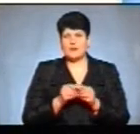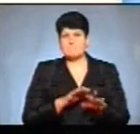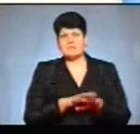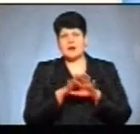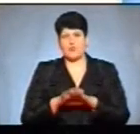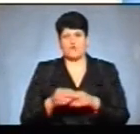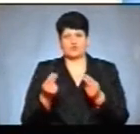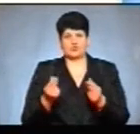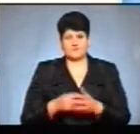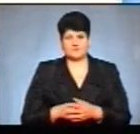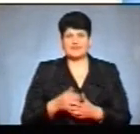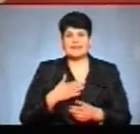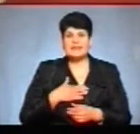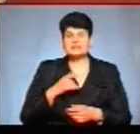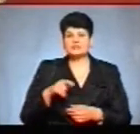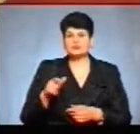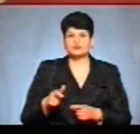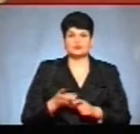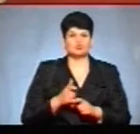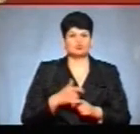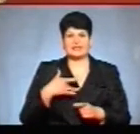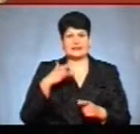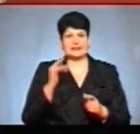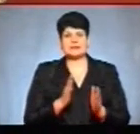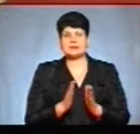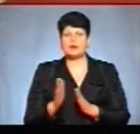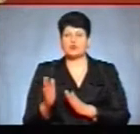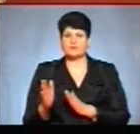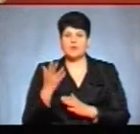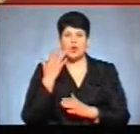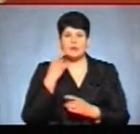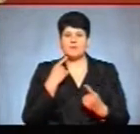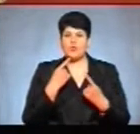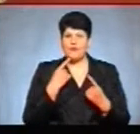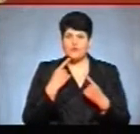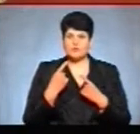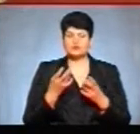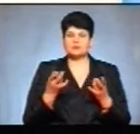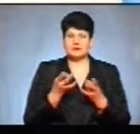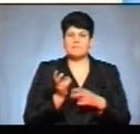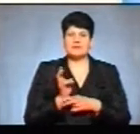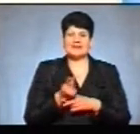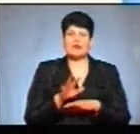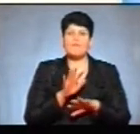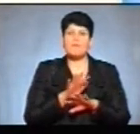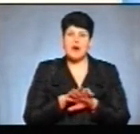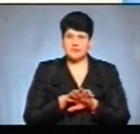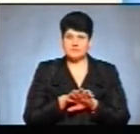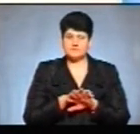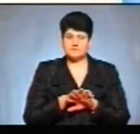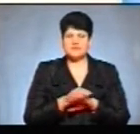гроші. Наші люди, вони дуже дисципліновані. Коли ми говорили про те, що потрібно прийти в банк